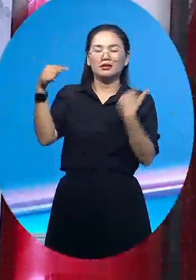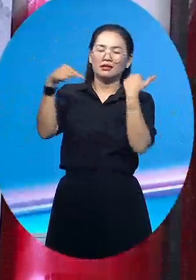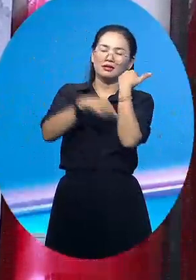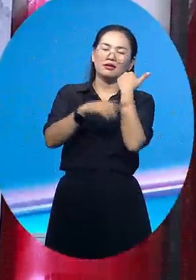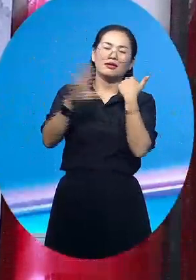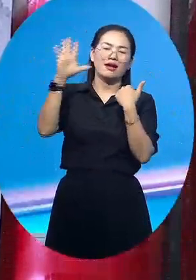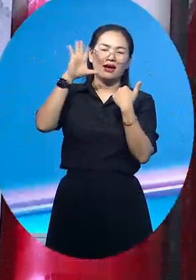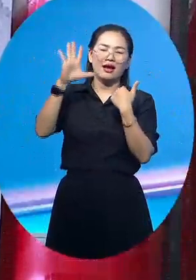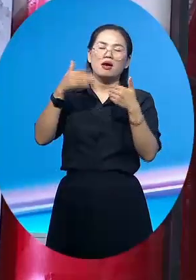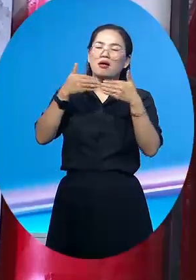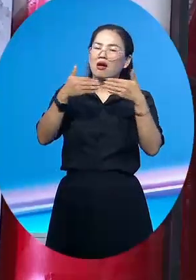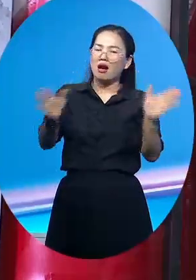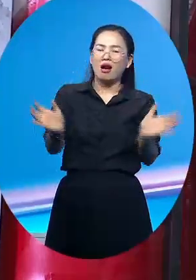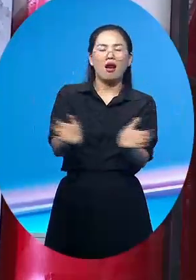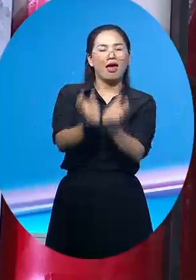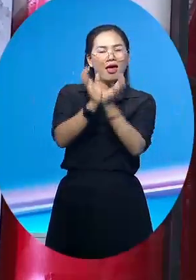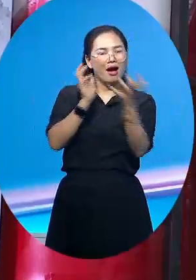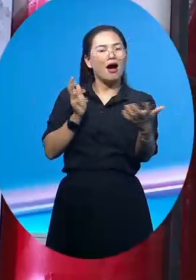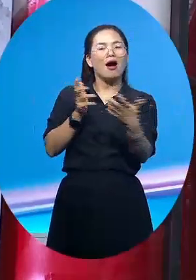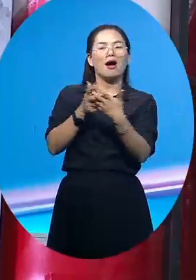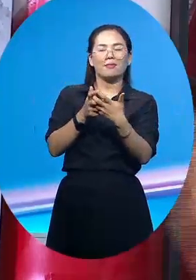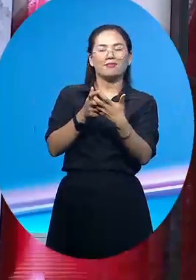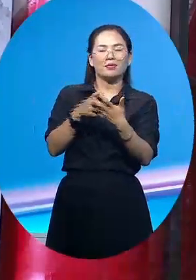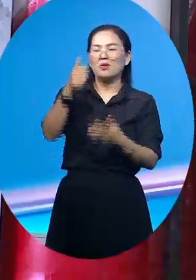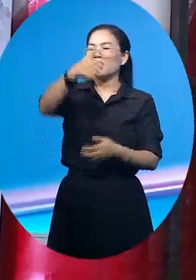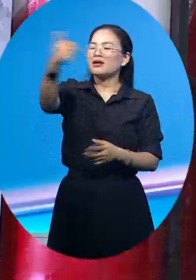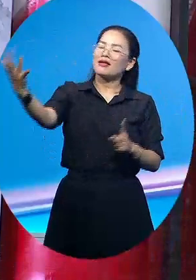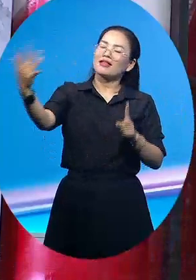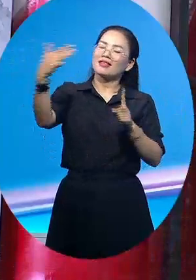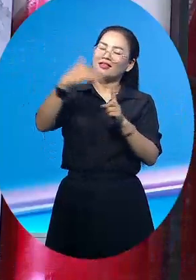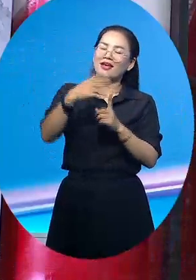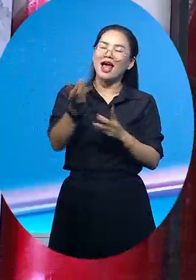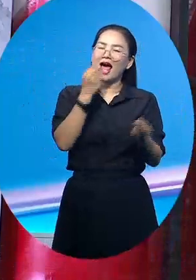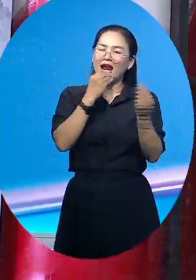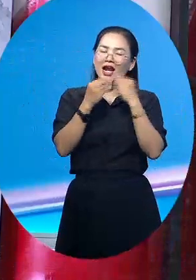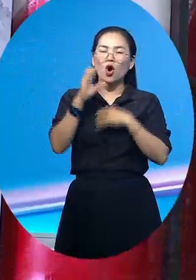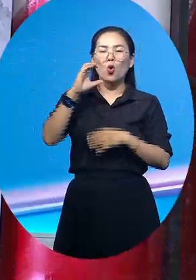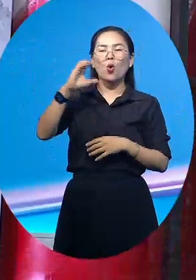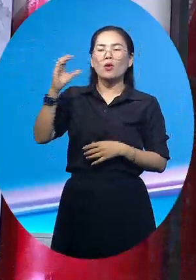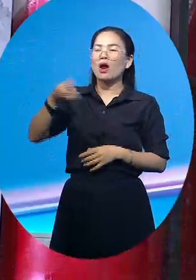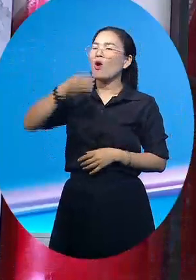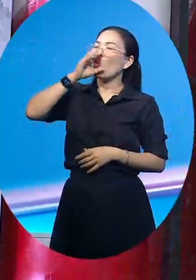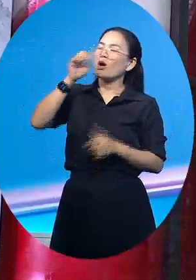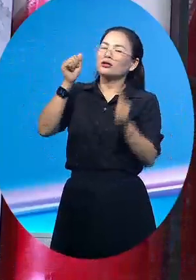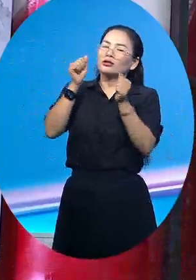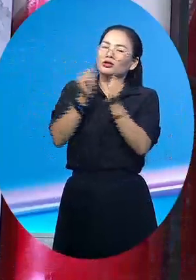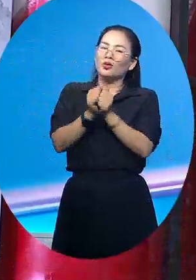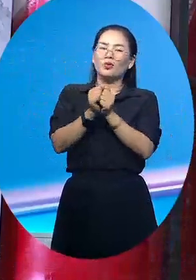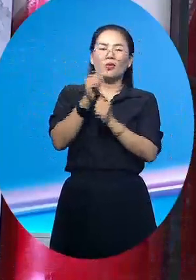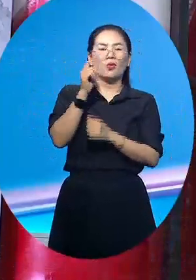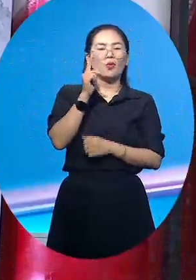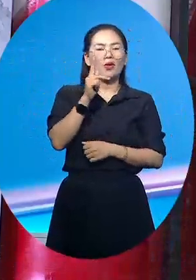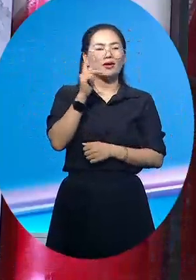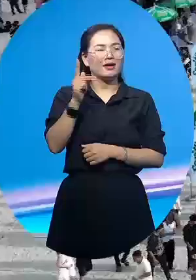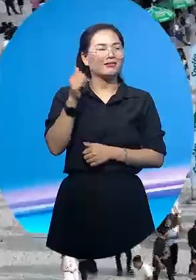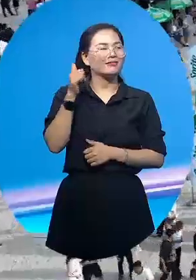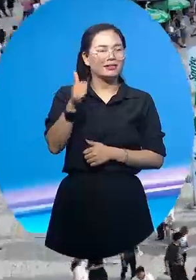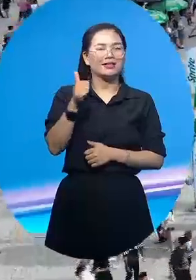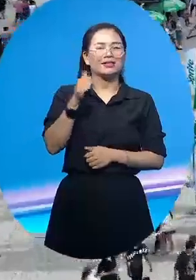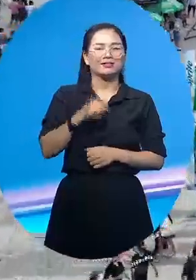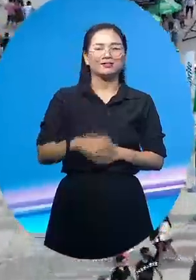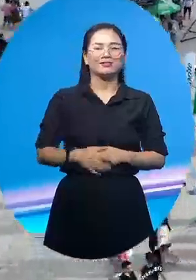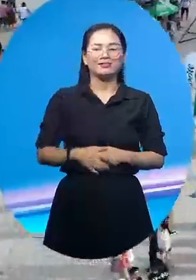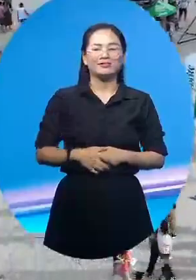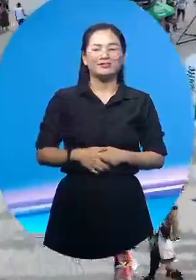với lễ hội ẩm thực mọi người sẽ có cơ hội để thưởng thức các món ngon kết hợp cùng hương vị coca-cola để có những khoảnh khắc đáng nhớ